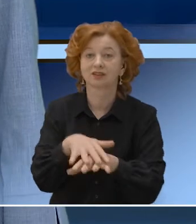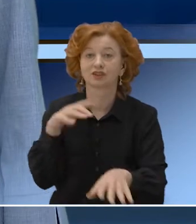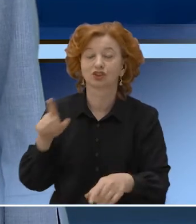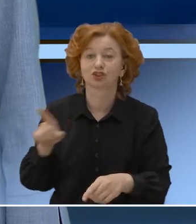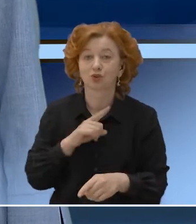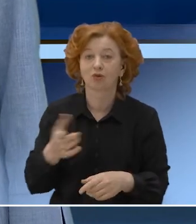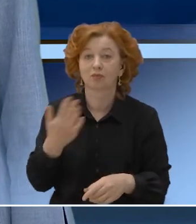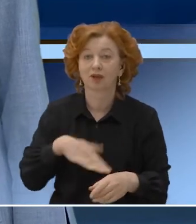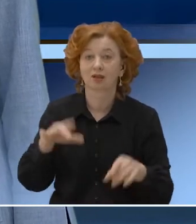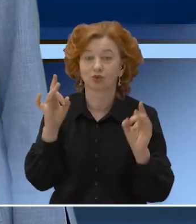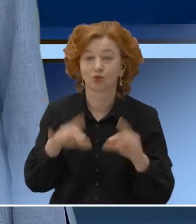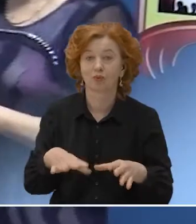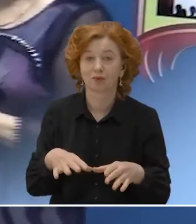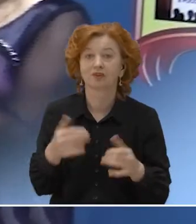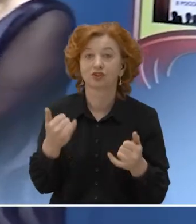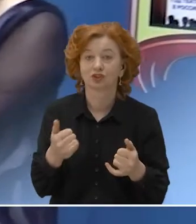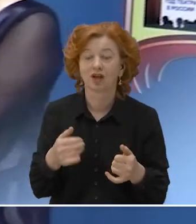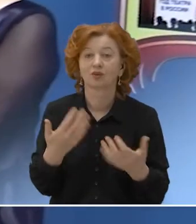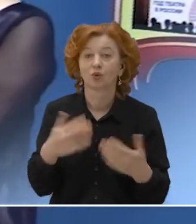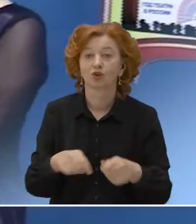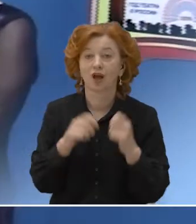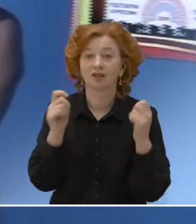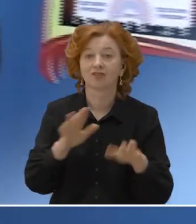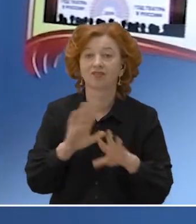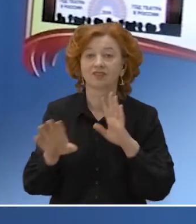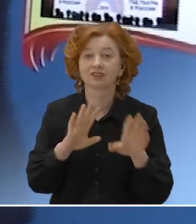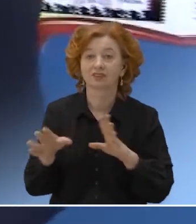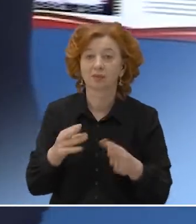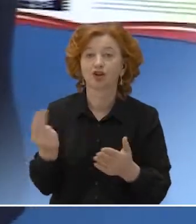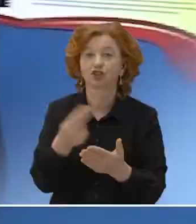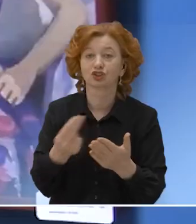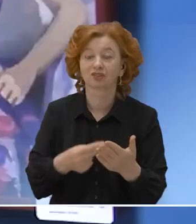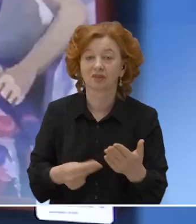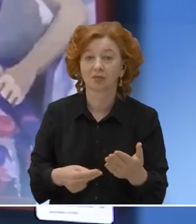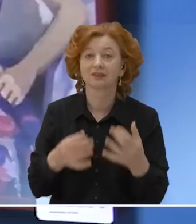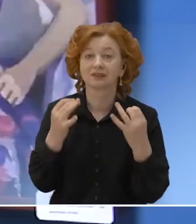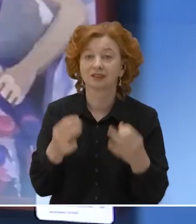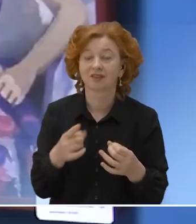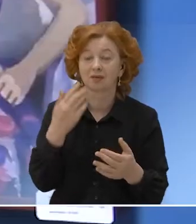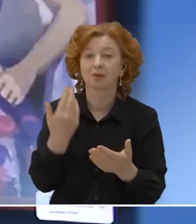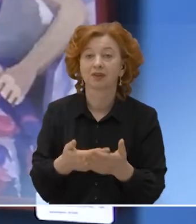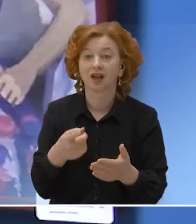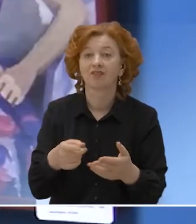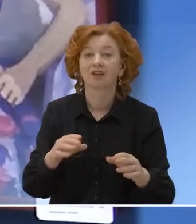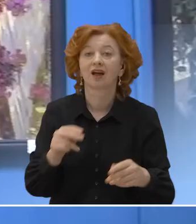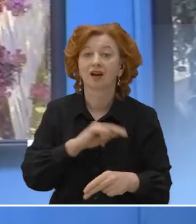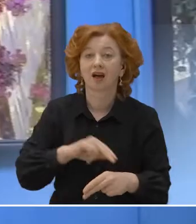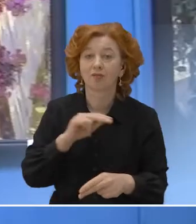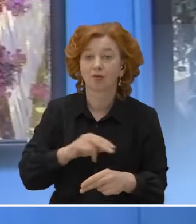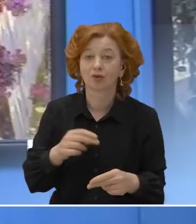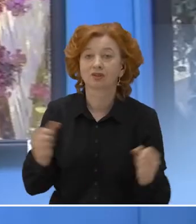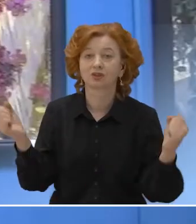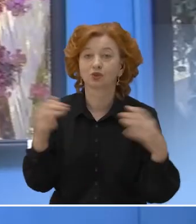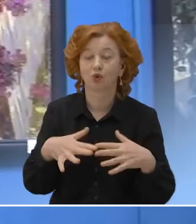зрителей ждет приятный сюрприз. В фойе театра открылась выставка живописи «Весенняя рапсодия». На ней представлены работы донских